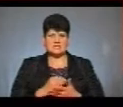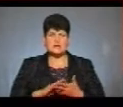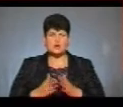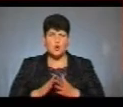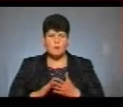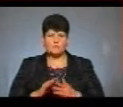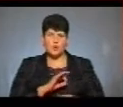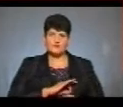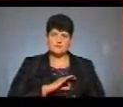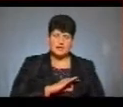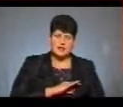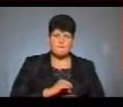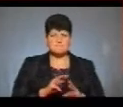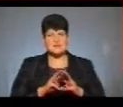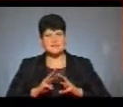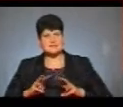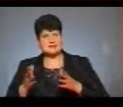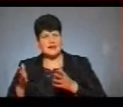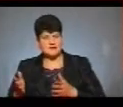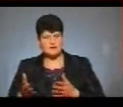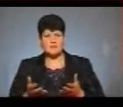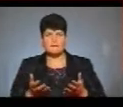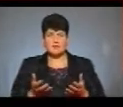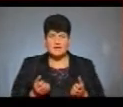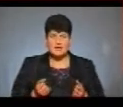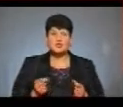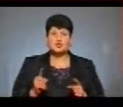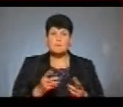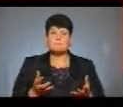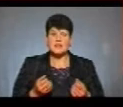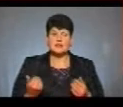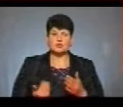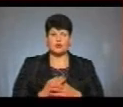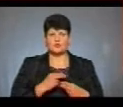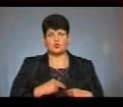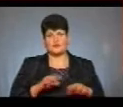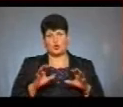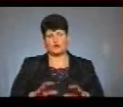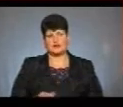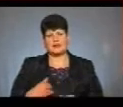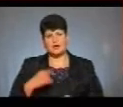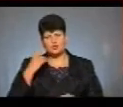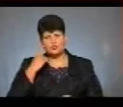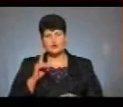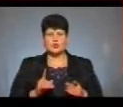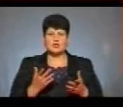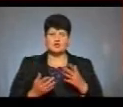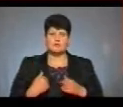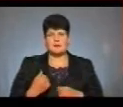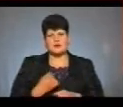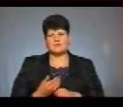домовитись і профспілкам, і міністерству, і прийняти, і щоб вже прийняли цей новий трудовий кодекс? Я думаю, якщо ми працювали над